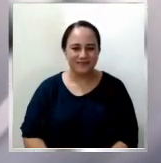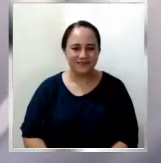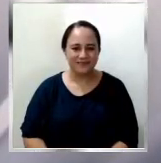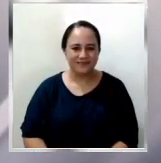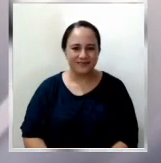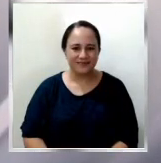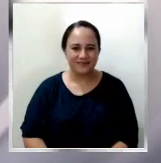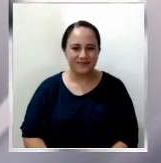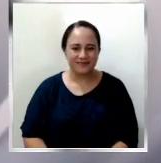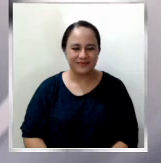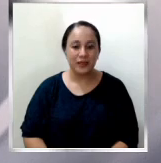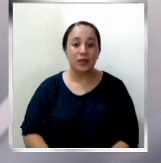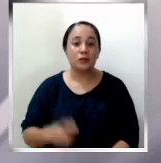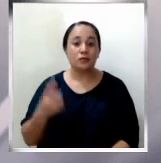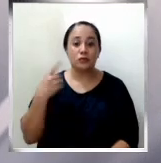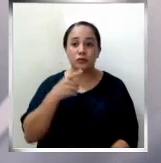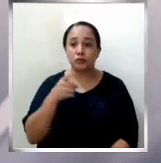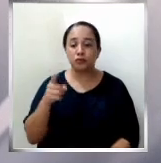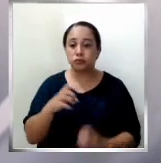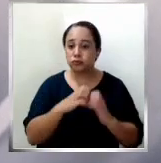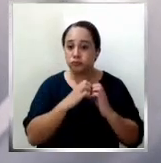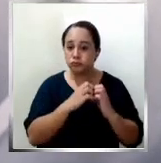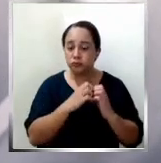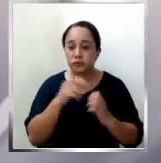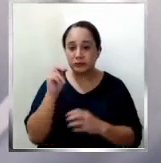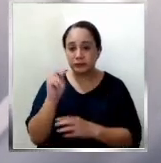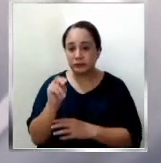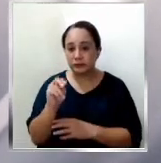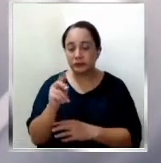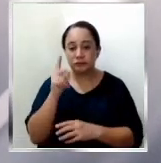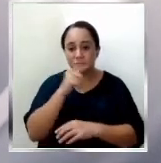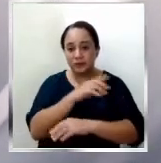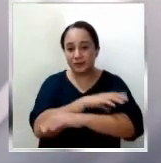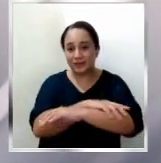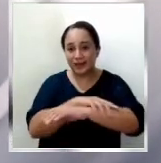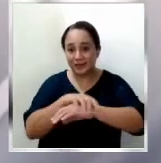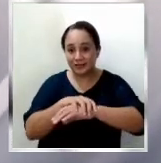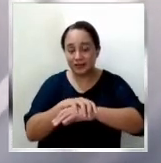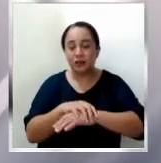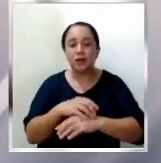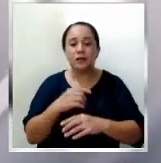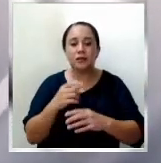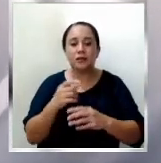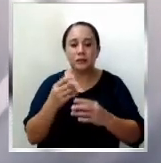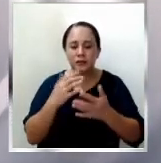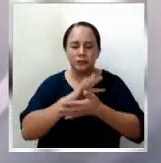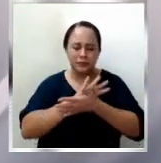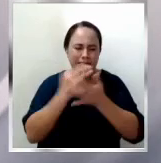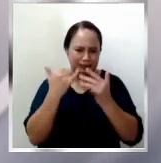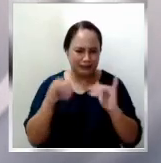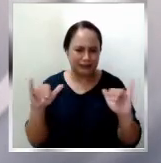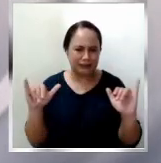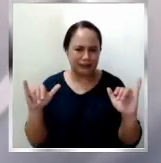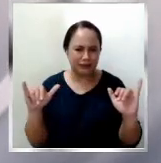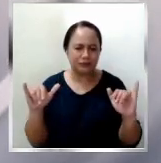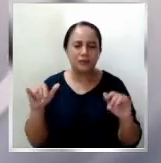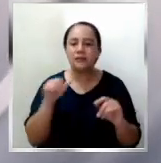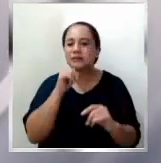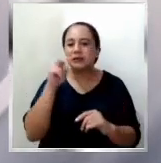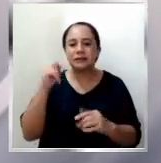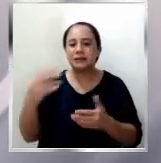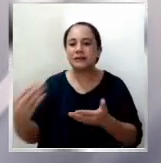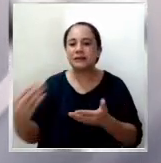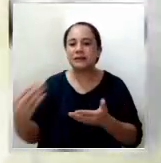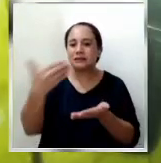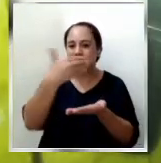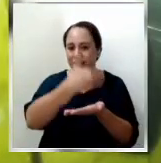At para sa mga kapuso nating nangangailangan ng prosthetic hand, dahil pandemya pa rin ngayon, hindi na po kinakailangan pumunta sa aming